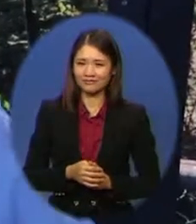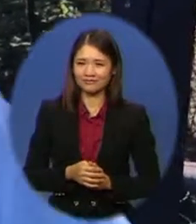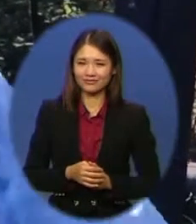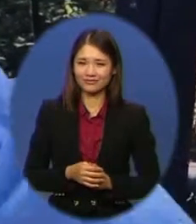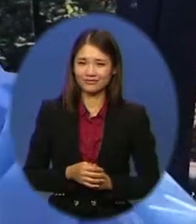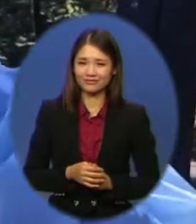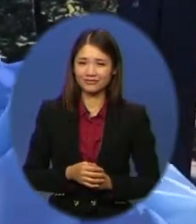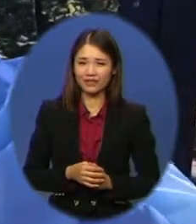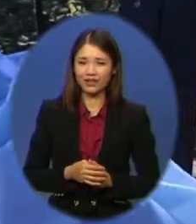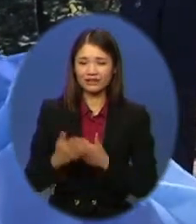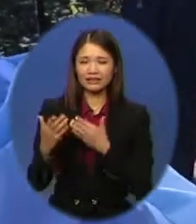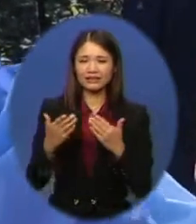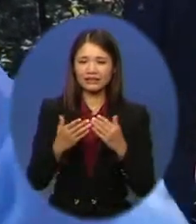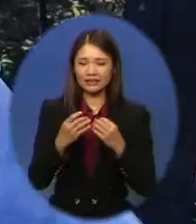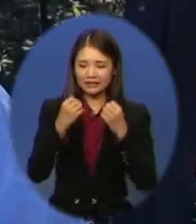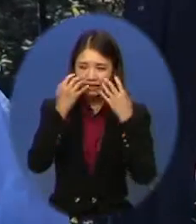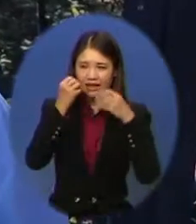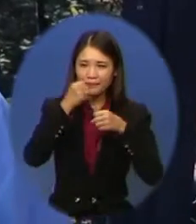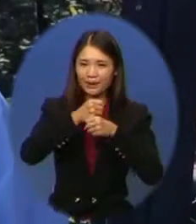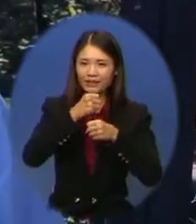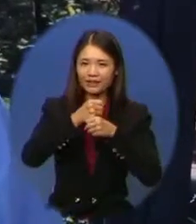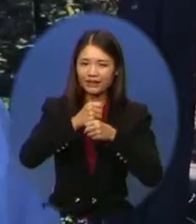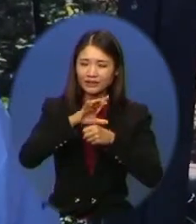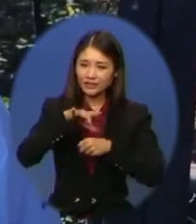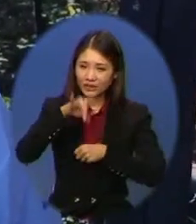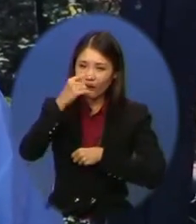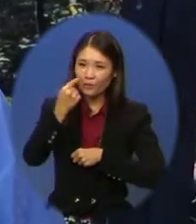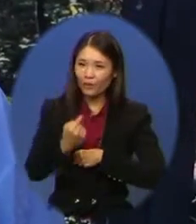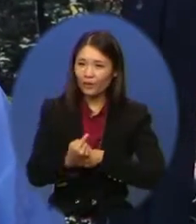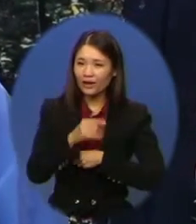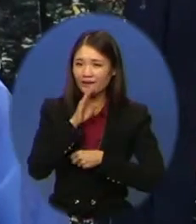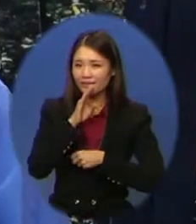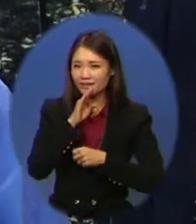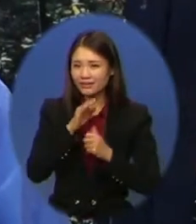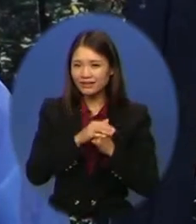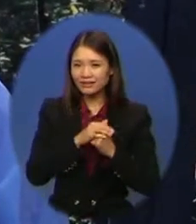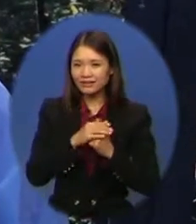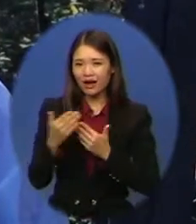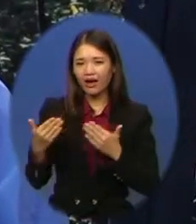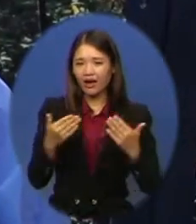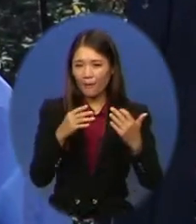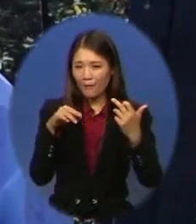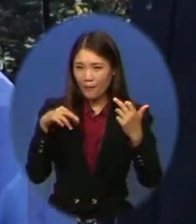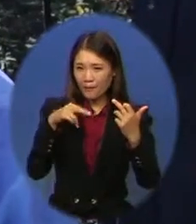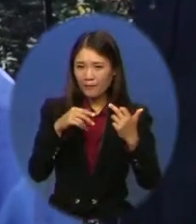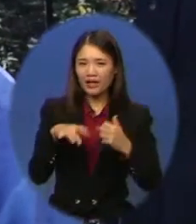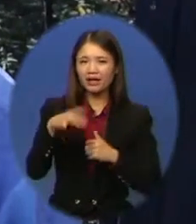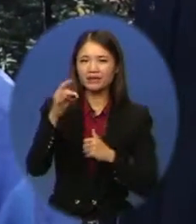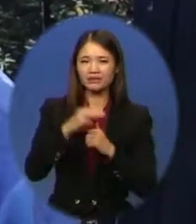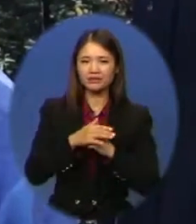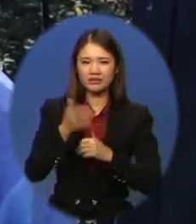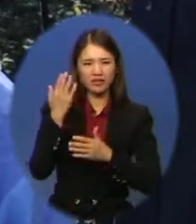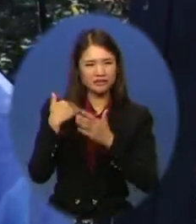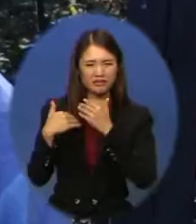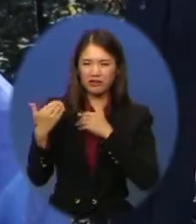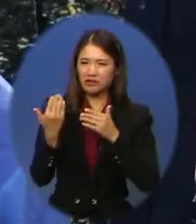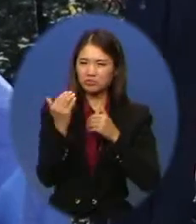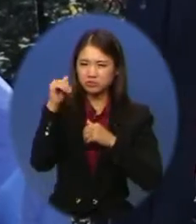그래도 뭐 길 생기셔가지고 올라오기. 처음이죠. 네, 처음 올라오신 거죠, 산을? 네, 이 길이요. 아. 전에는 길이 안